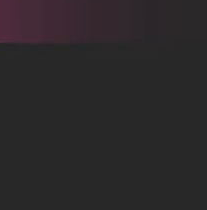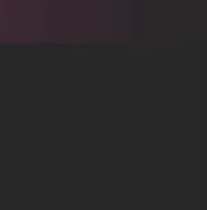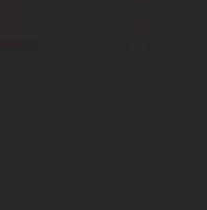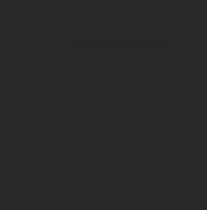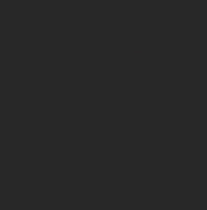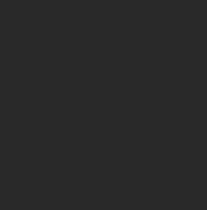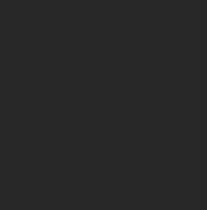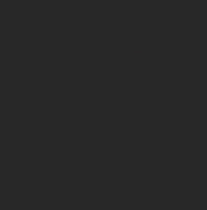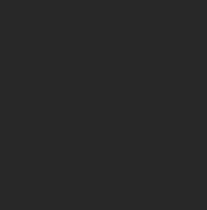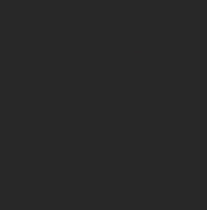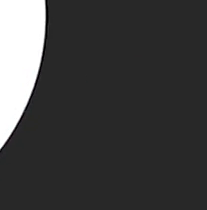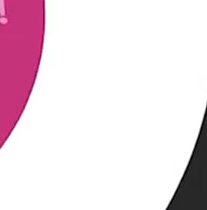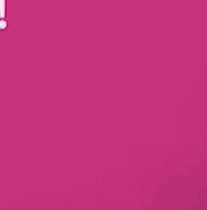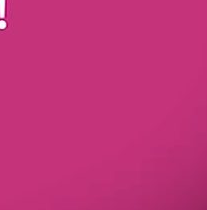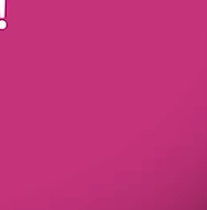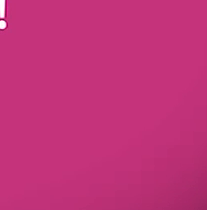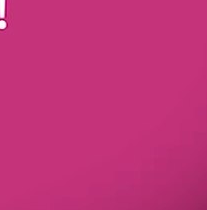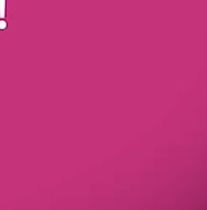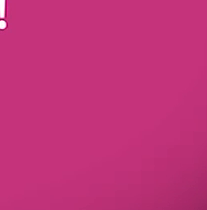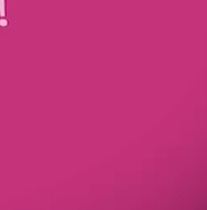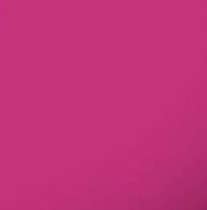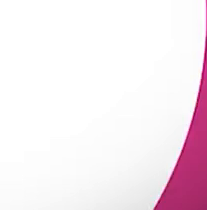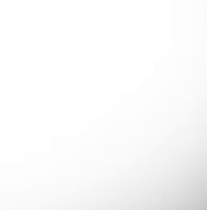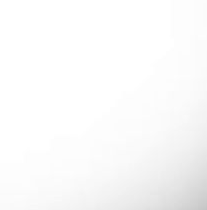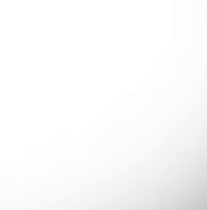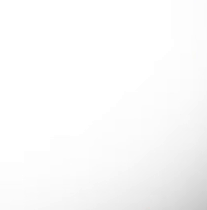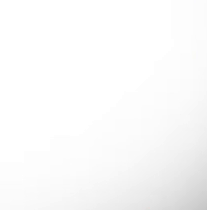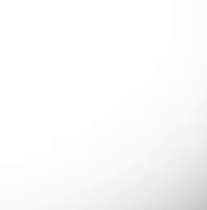Re! Viss ēters ir te!